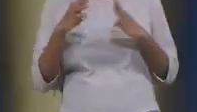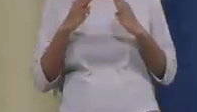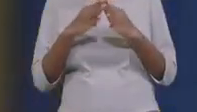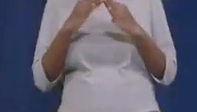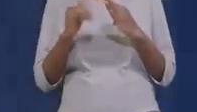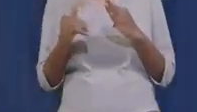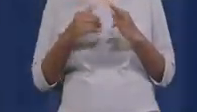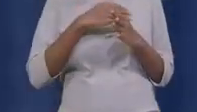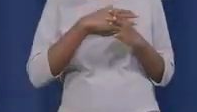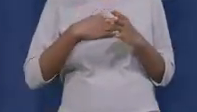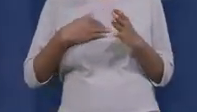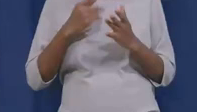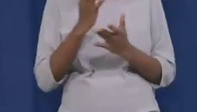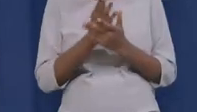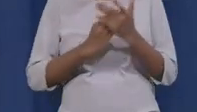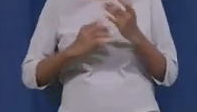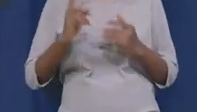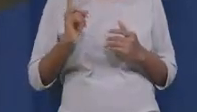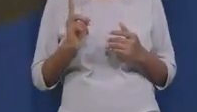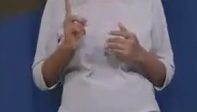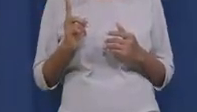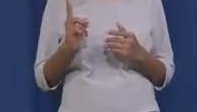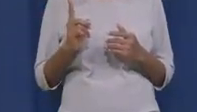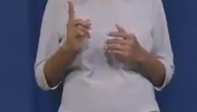Tu viens à la réunion.